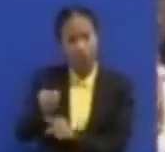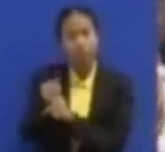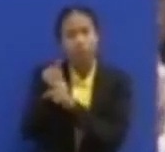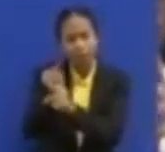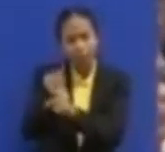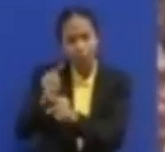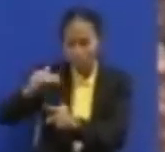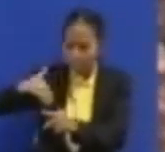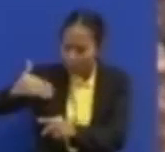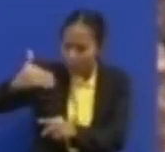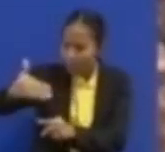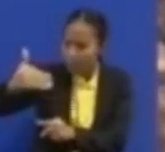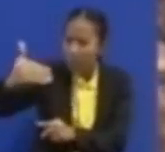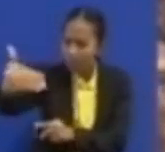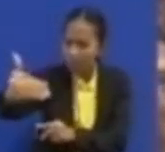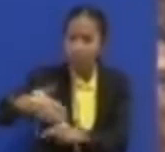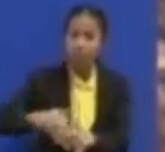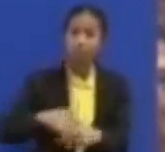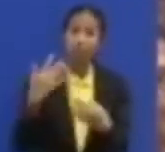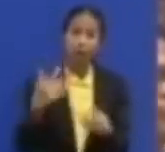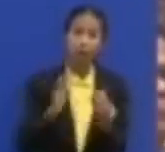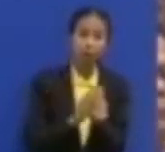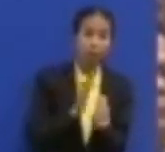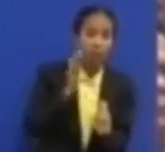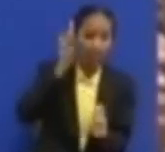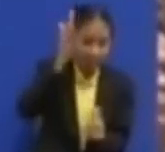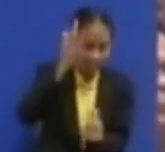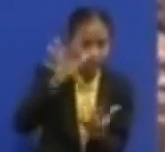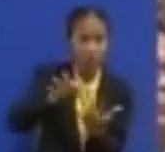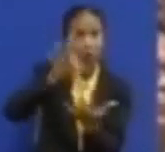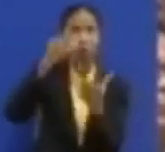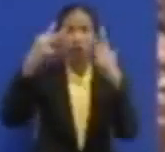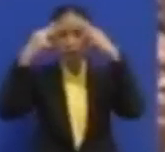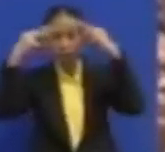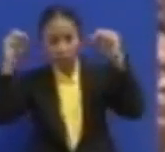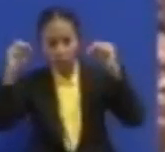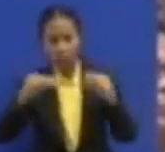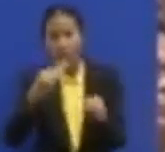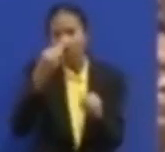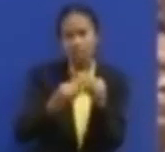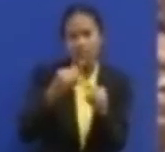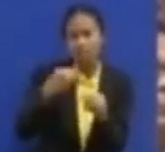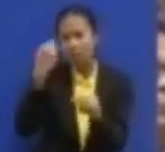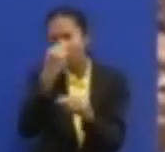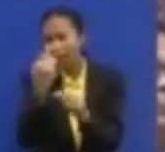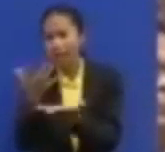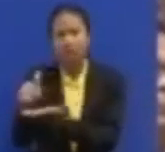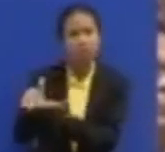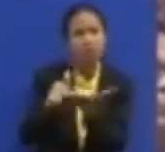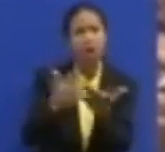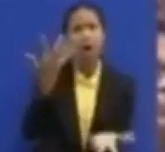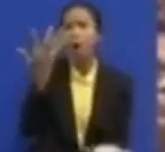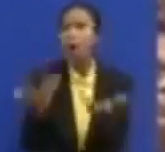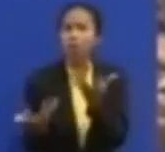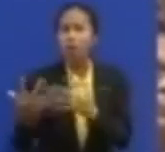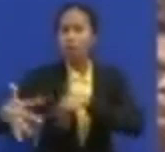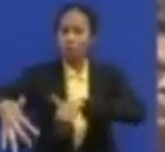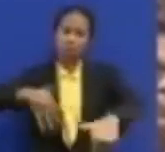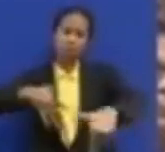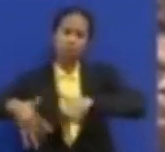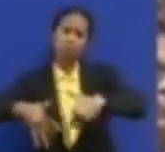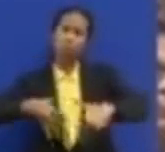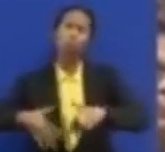ได้ครับสัปดาห์หน้าได้เลือกนายกรัฐมนตรีจะชื่อคนที่ท่านเสนอชื่อหรือไม่ก็สุดแท้แล้วแต่พี่น้องประชาชนจะกรุณา